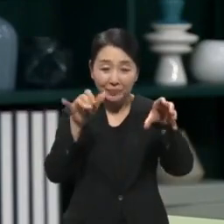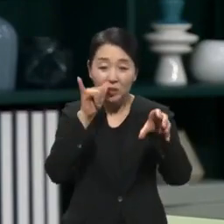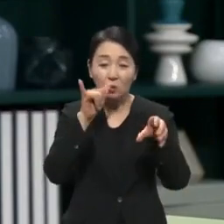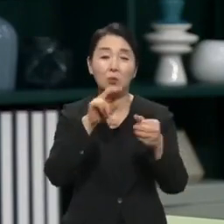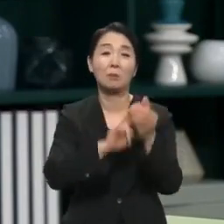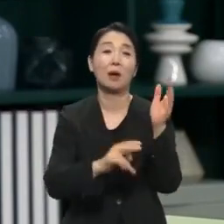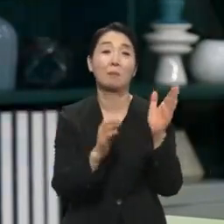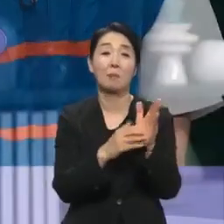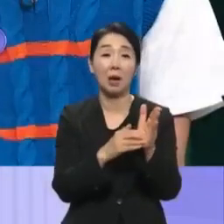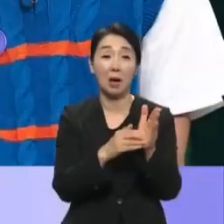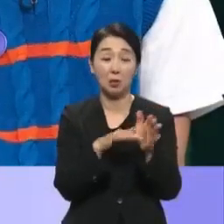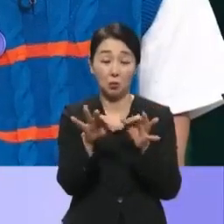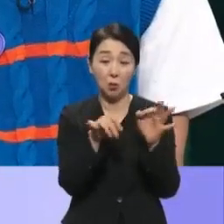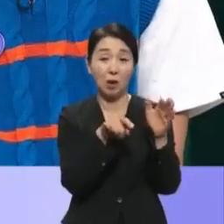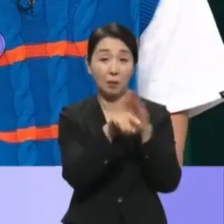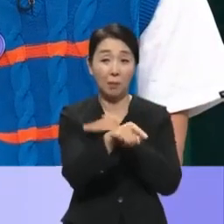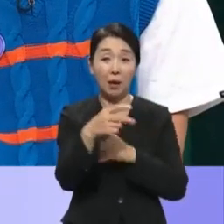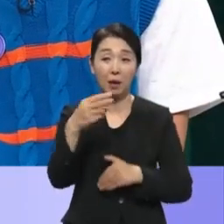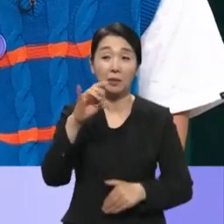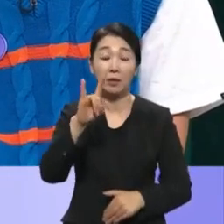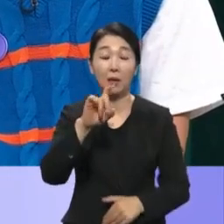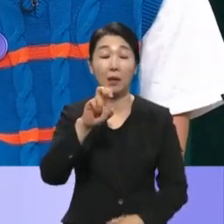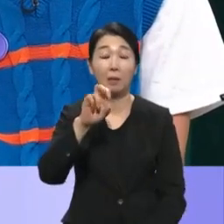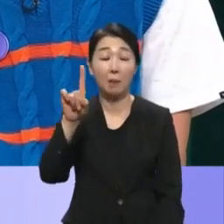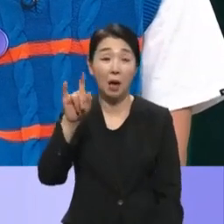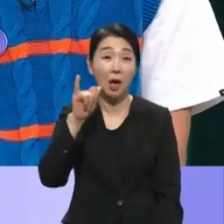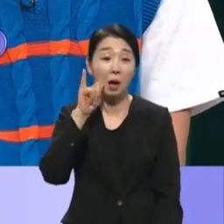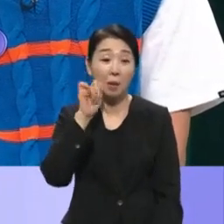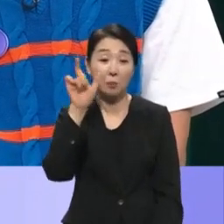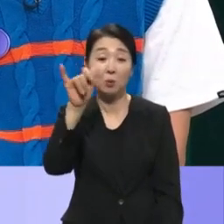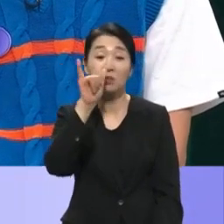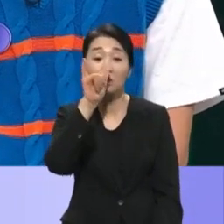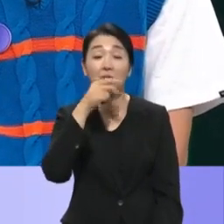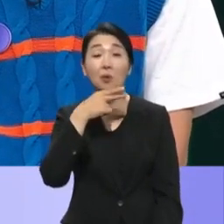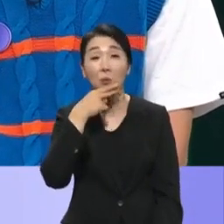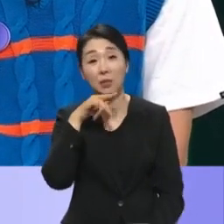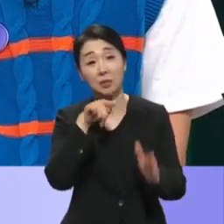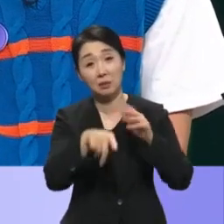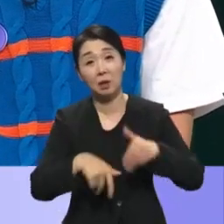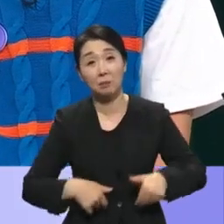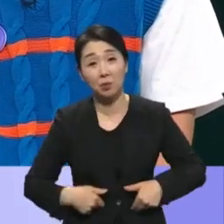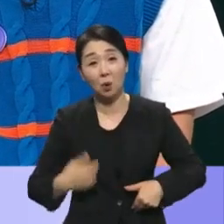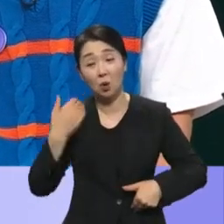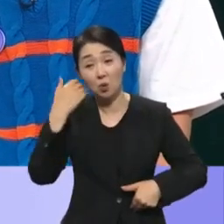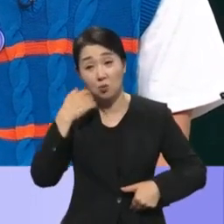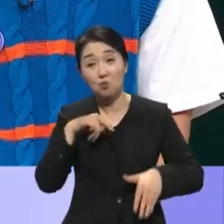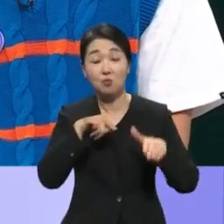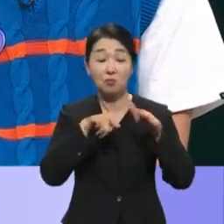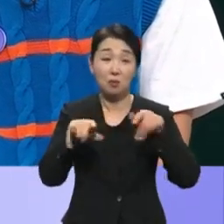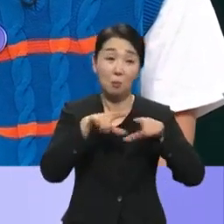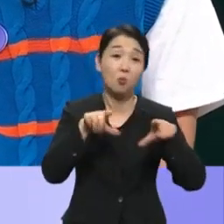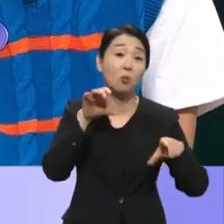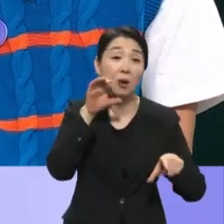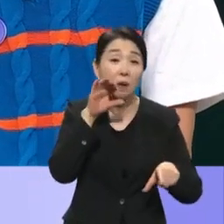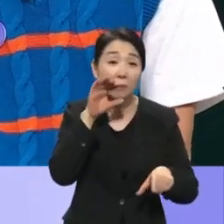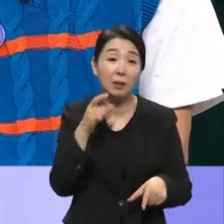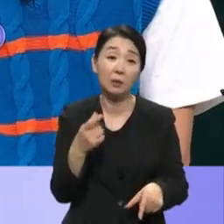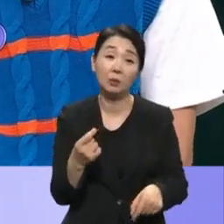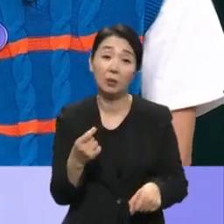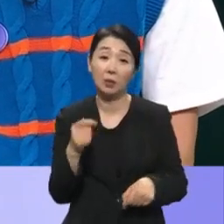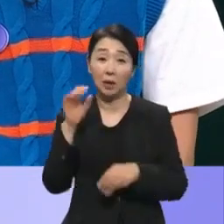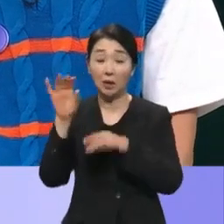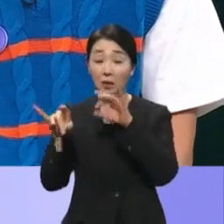그 가게 들어갈 때 대마 표시 있는지 보고 들어가라고 해요 그래서 누구든 들어갈 수 있는 평범한 카페였고